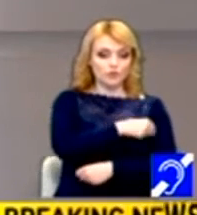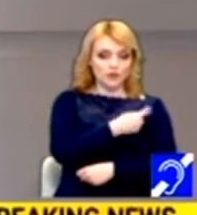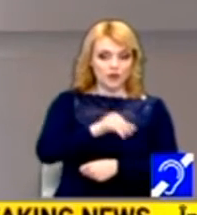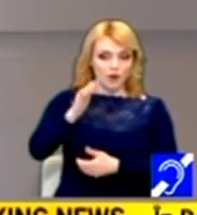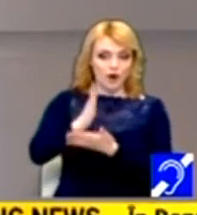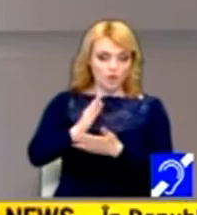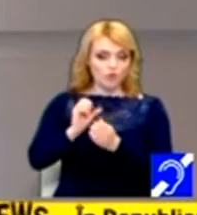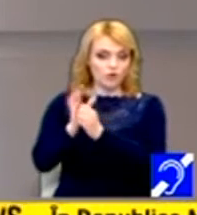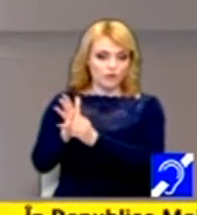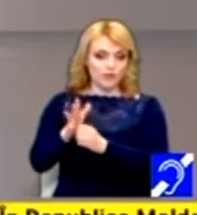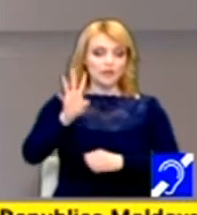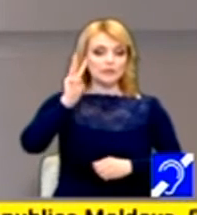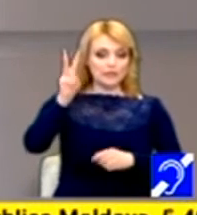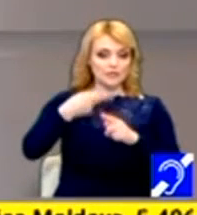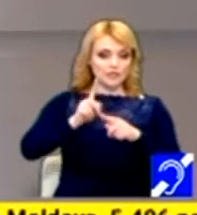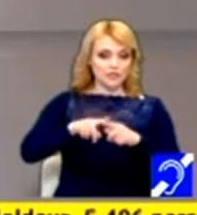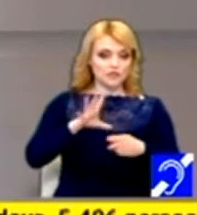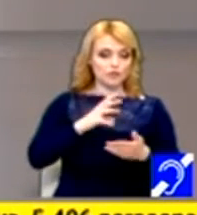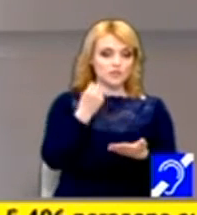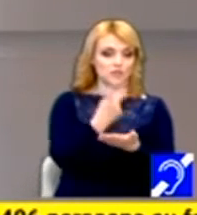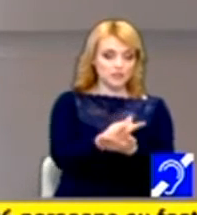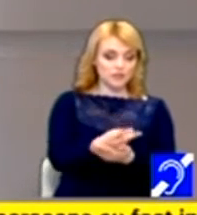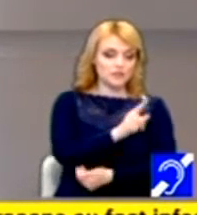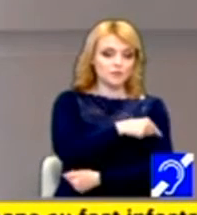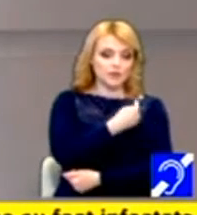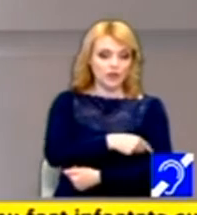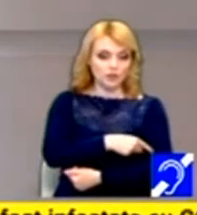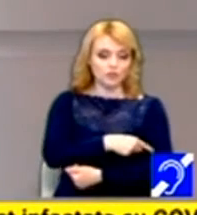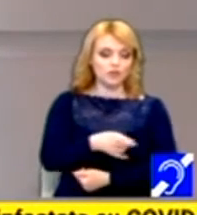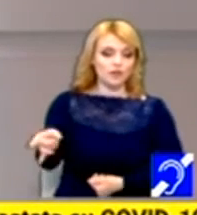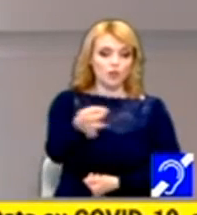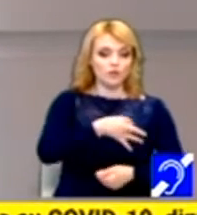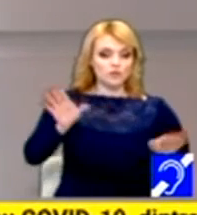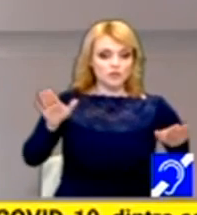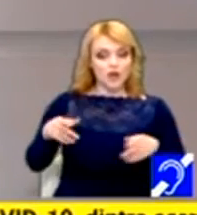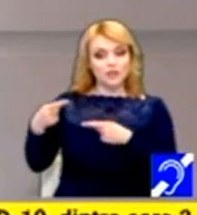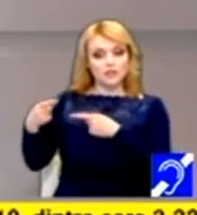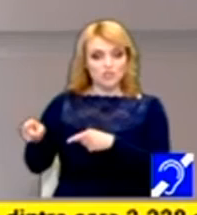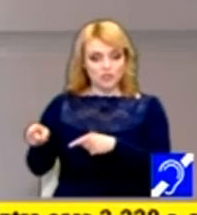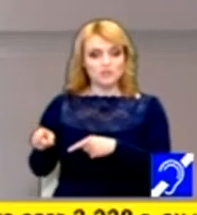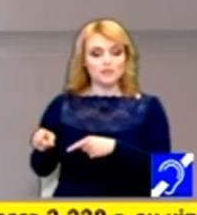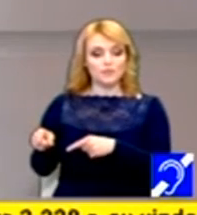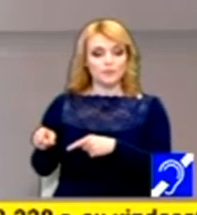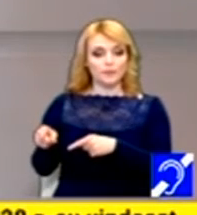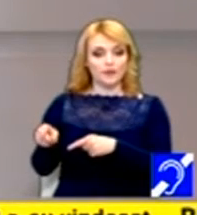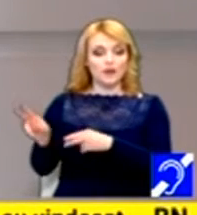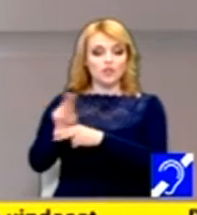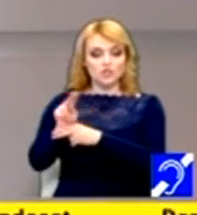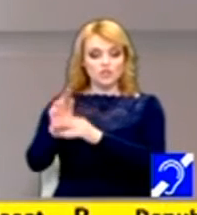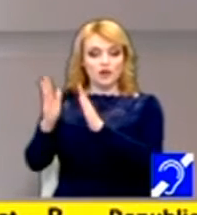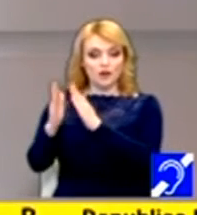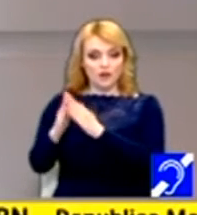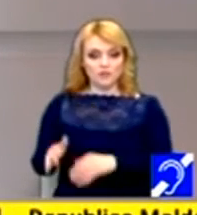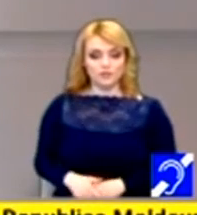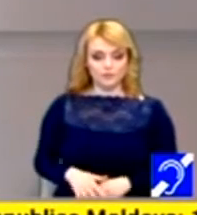pozitivi, 3 din ei au fost internați în Spitalul Raional Soroca, iar restul sunt încadrați în programul de tratament la